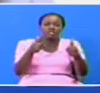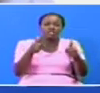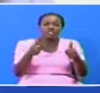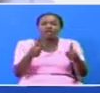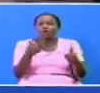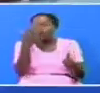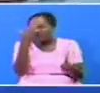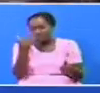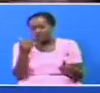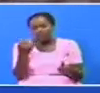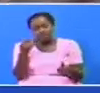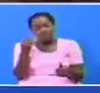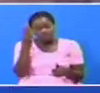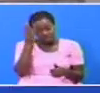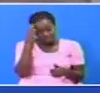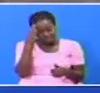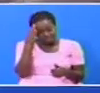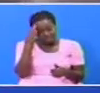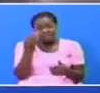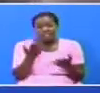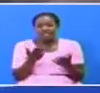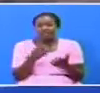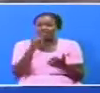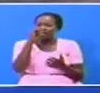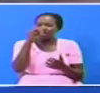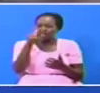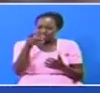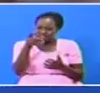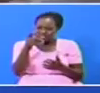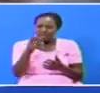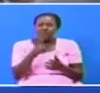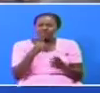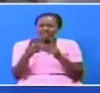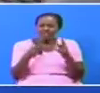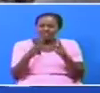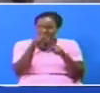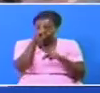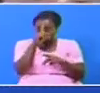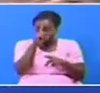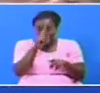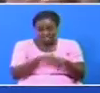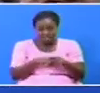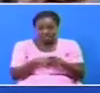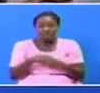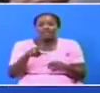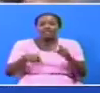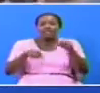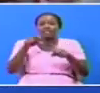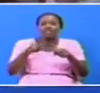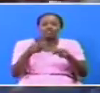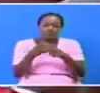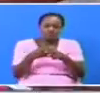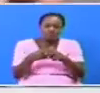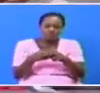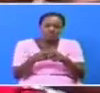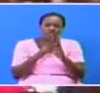sensitization. Swala la vitambulisho ni nyeti sana, hasa wakati ambapo uchaguzi mkuu unakaribia. Rashid Ronald, KTN